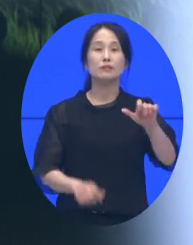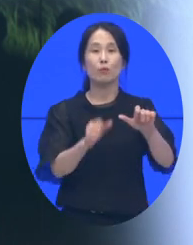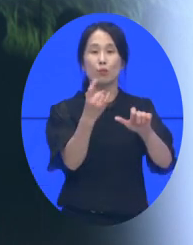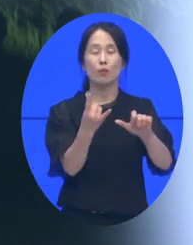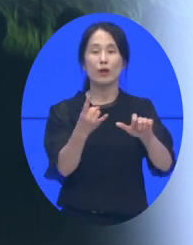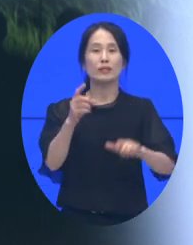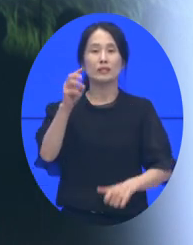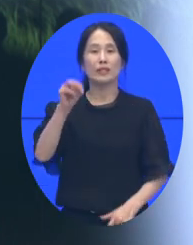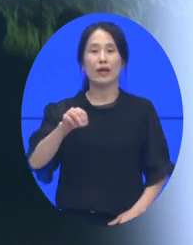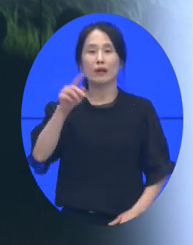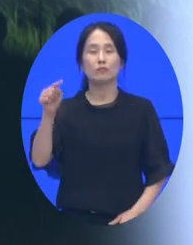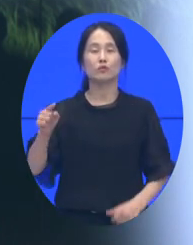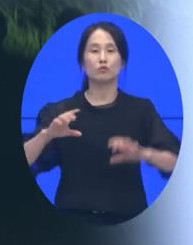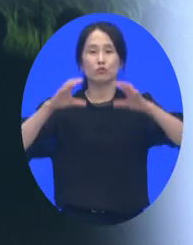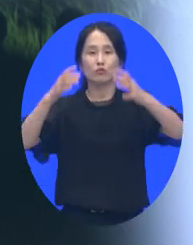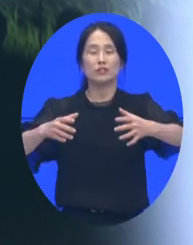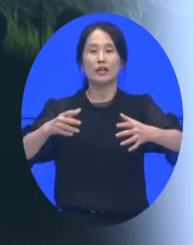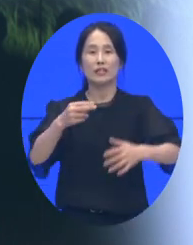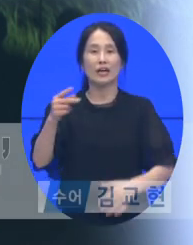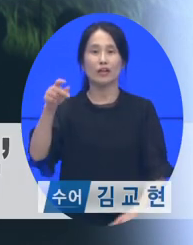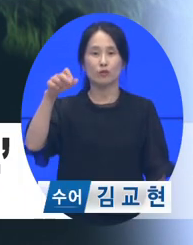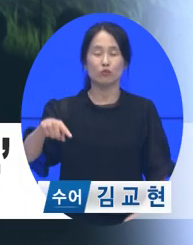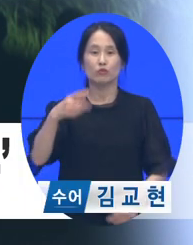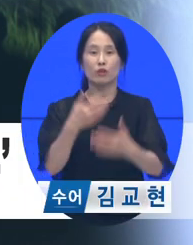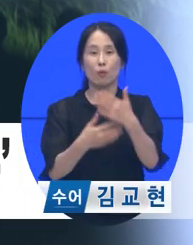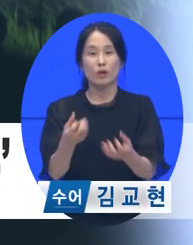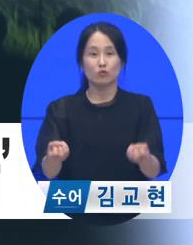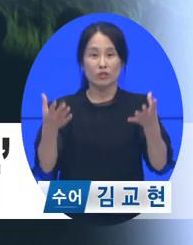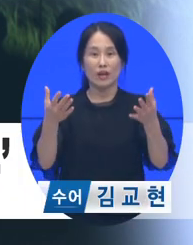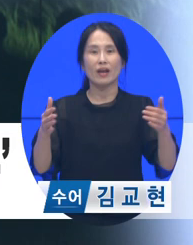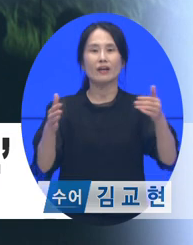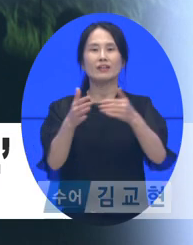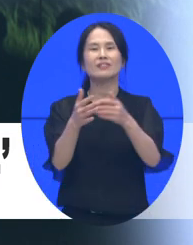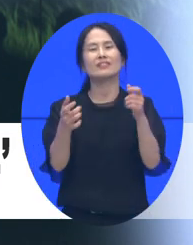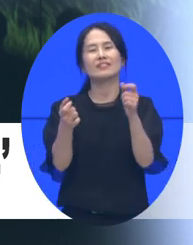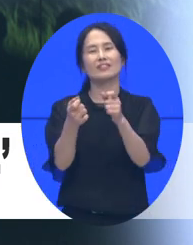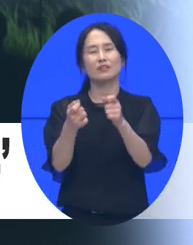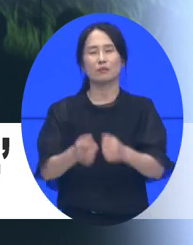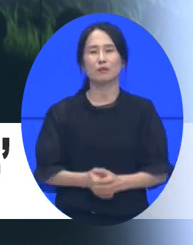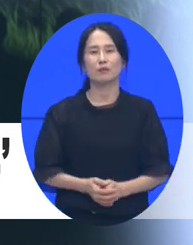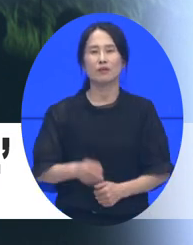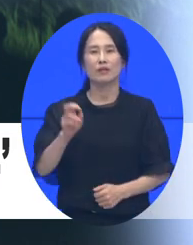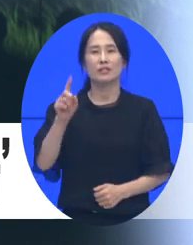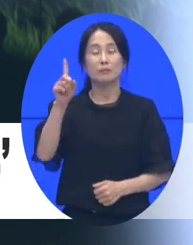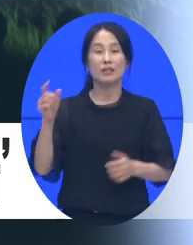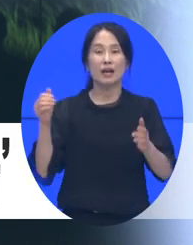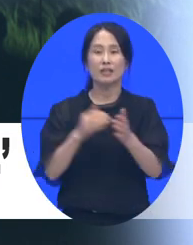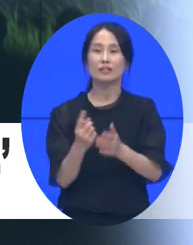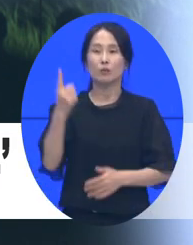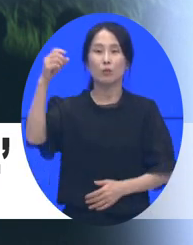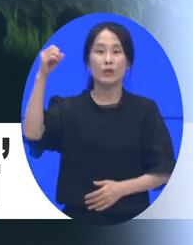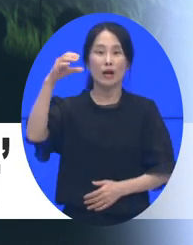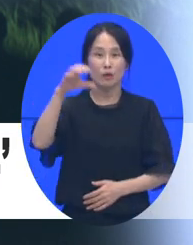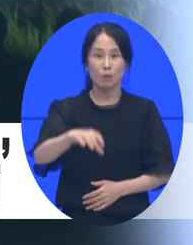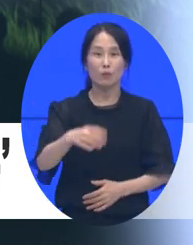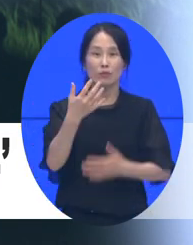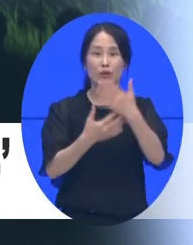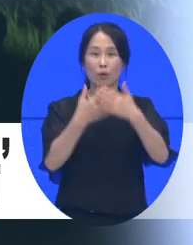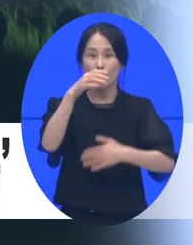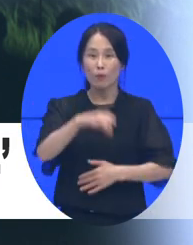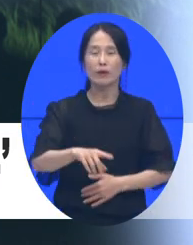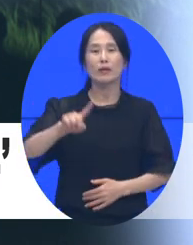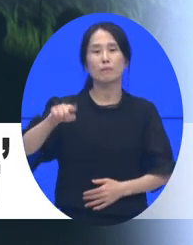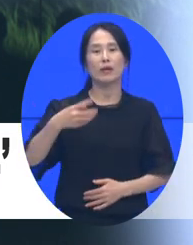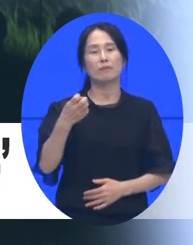제15회 DMZ 국제 다큐멘터리 영화제가 이제 끝을 향해 달려가고 있습니다 21일까지 고양시내 상영관에서